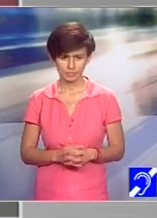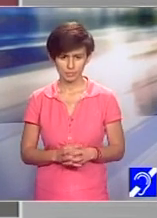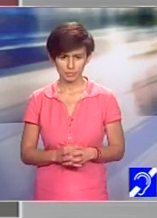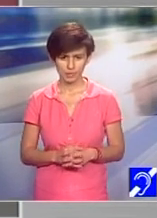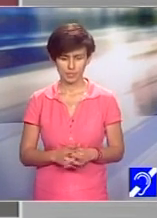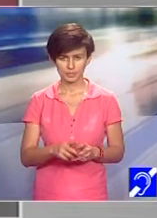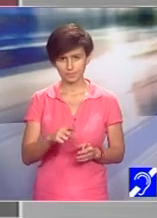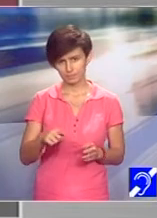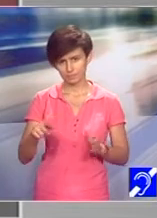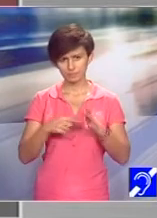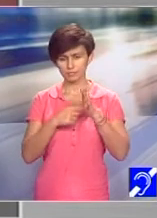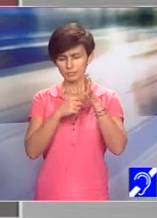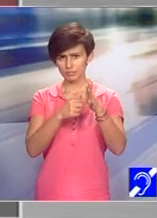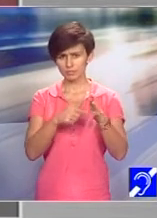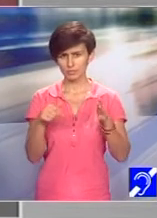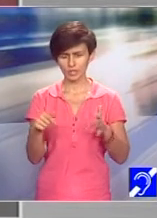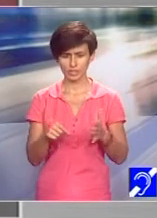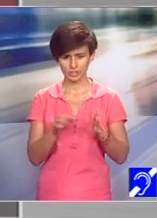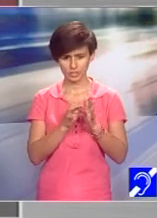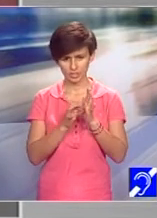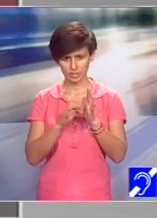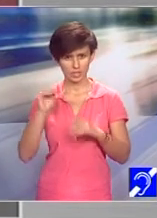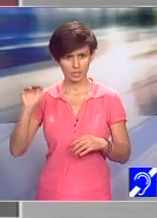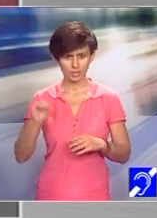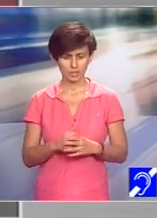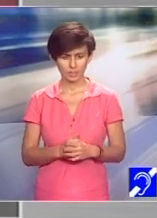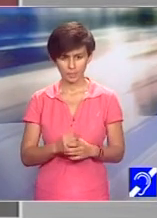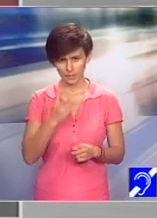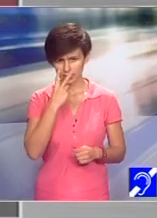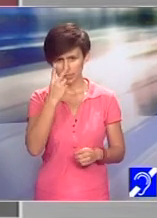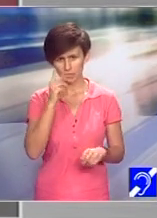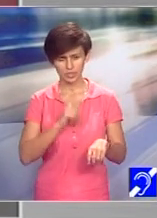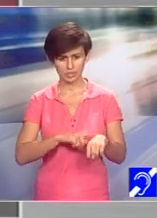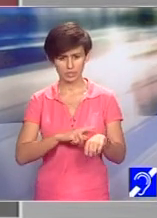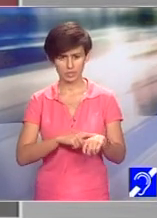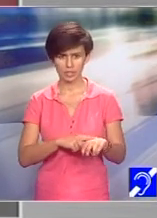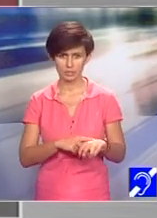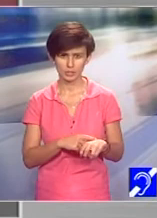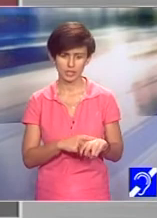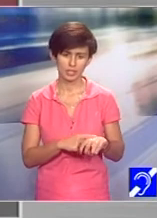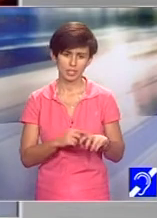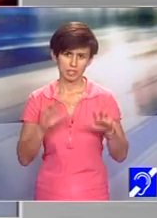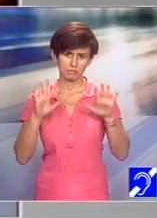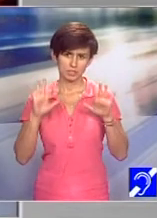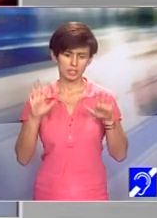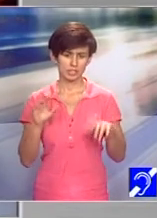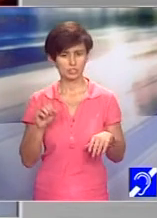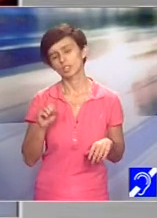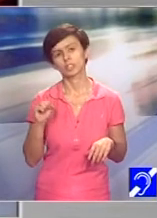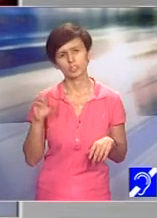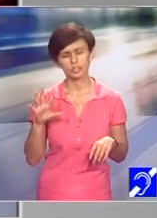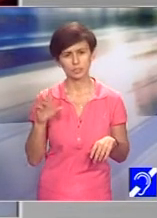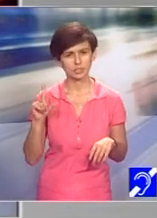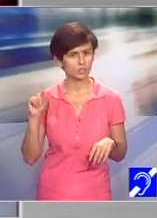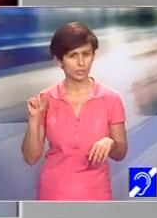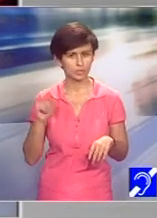timp, de intervenție. Sunt niște statistici care nu mint. S-au văzut timpii de la 10, 15, 20 de minute să ajungi și la